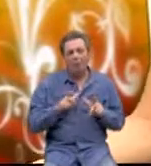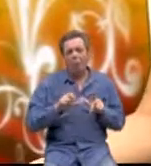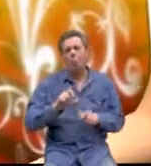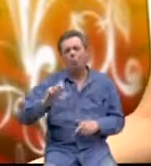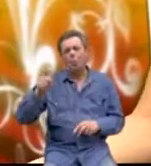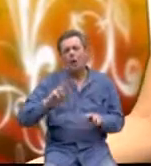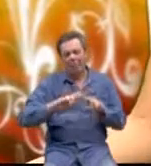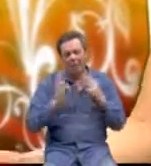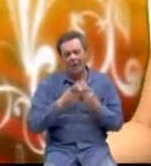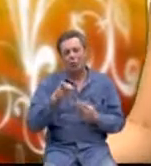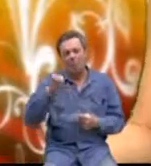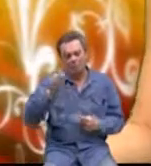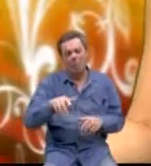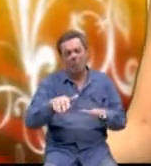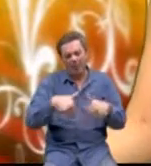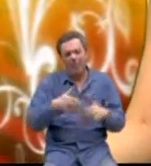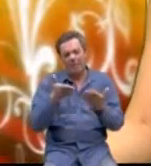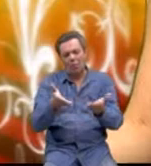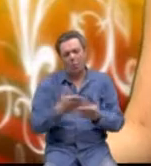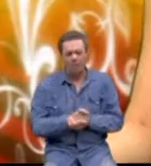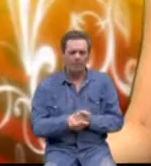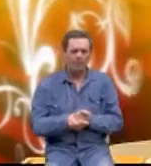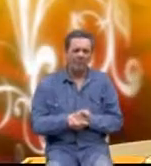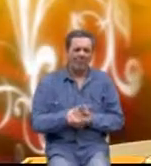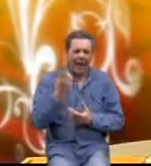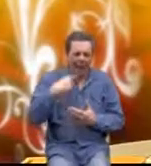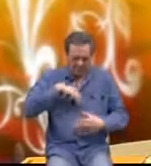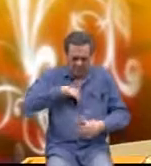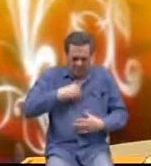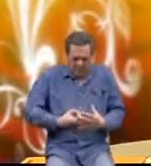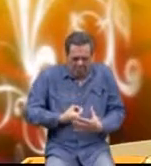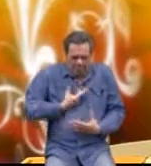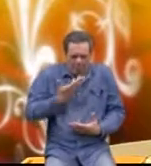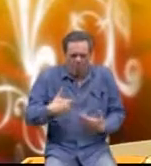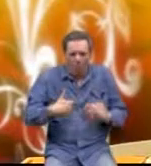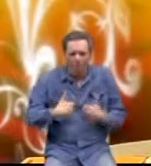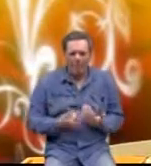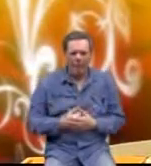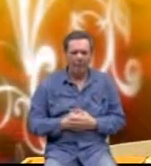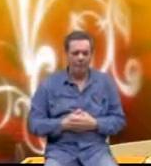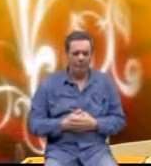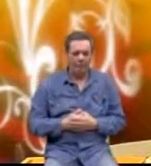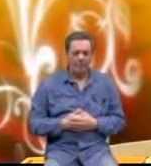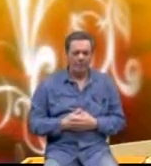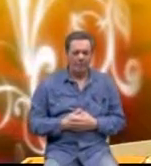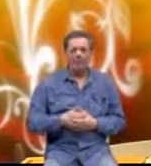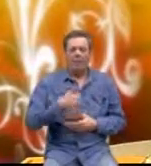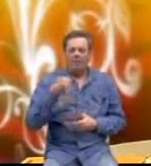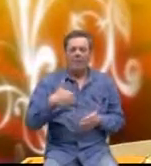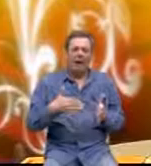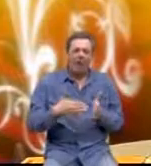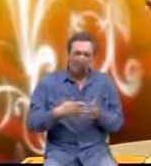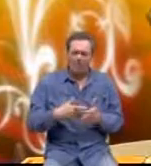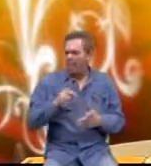živimo. Moramo prihvatiti i naučiti se nositi. Da. Ali iskonski u nama, iskonski, recimo, je primarna potreba nam je primarna